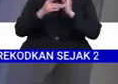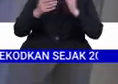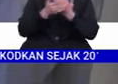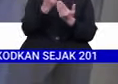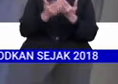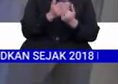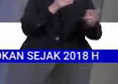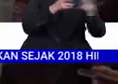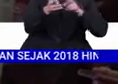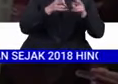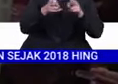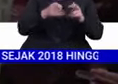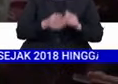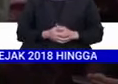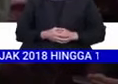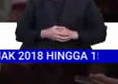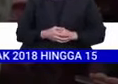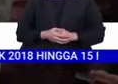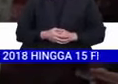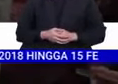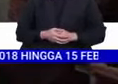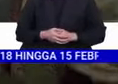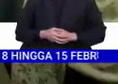memudahkan urusan orang